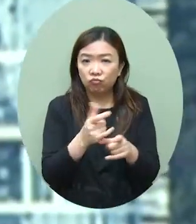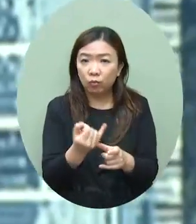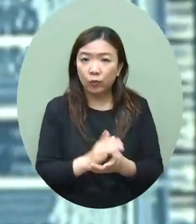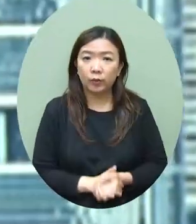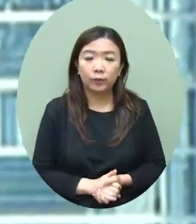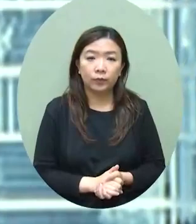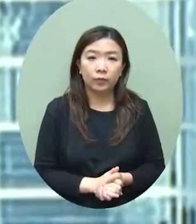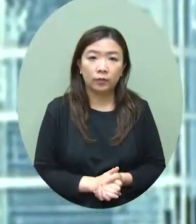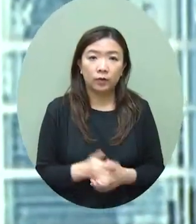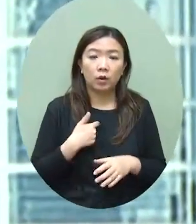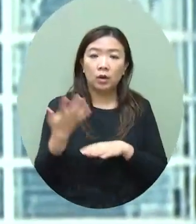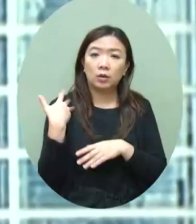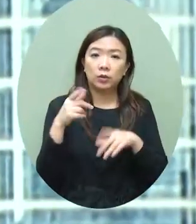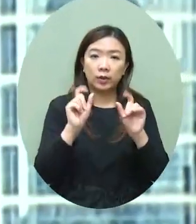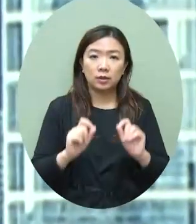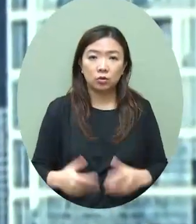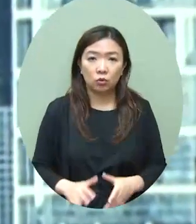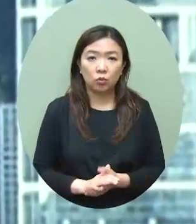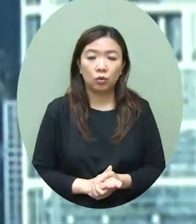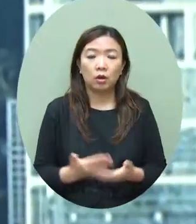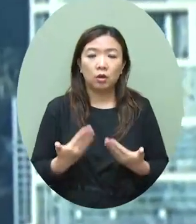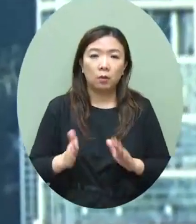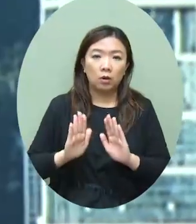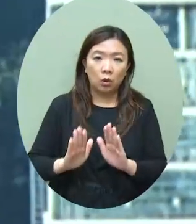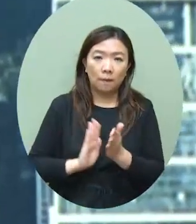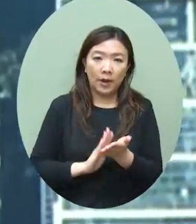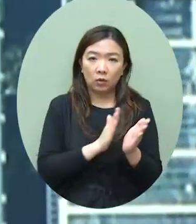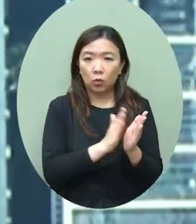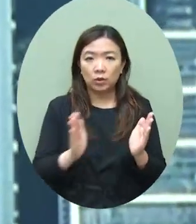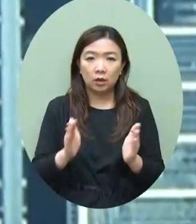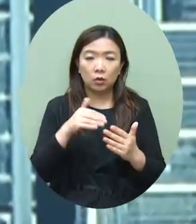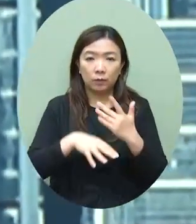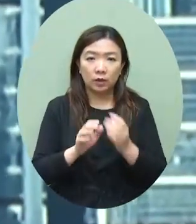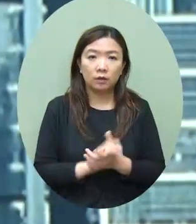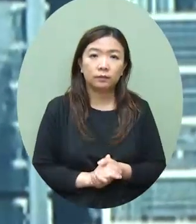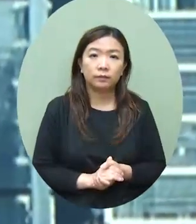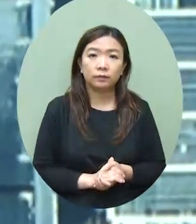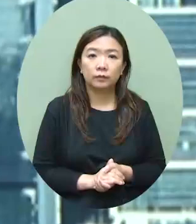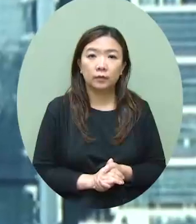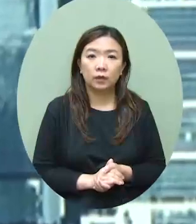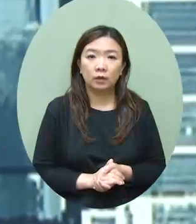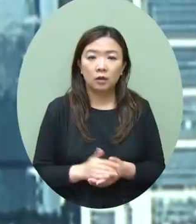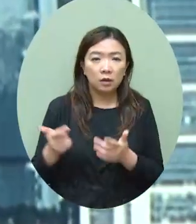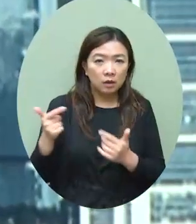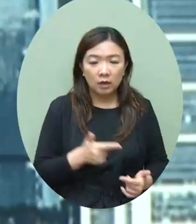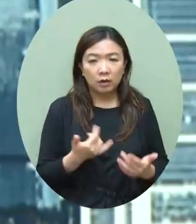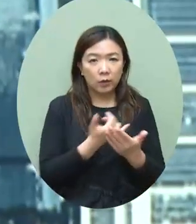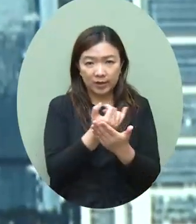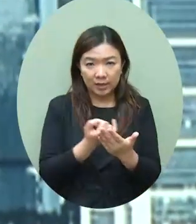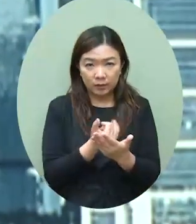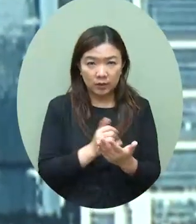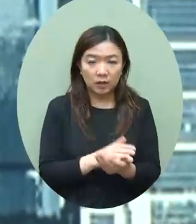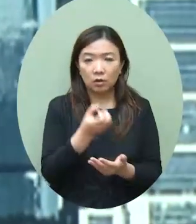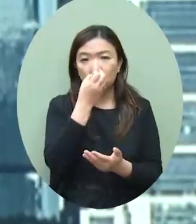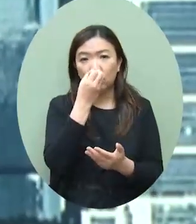我頭先已經解釋過啦，喺呢個抗疫嘅過程裏邊呢，我哋要不停咁去檢視